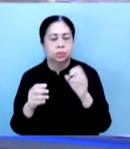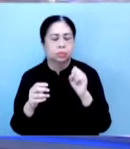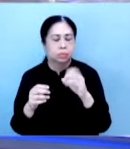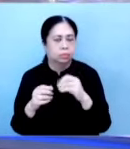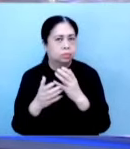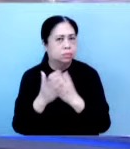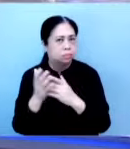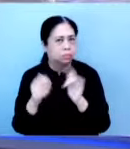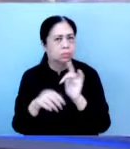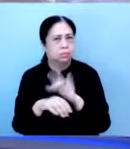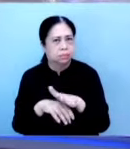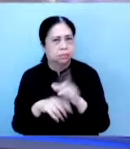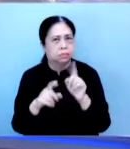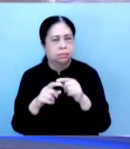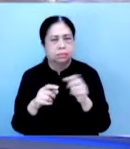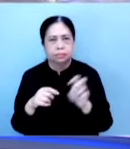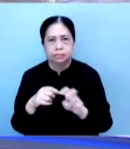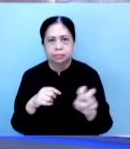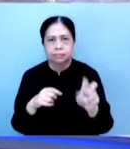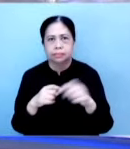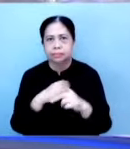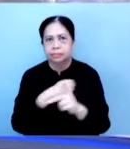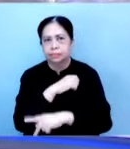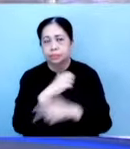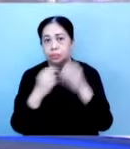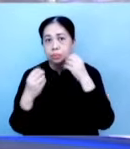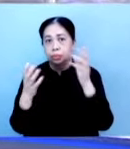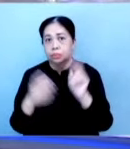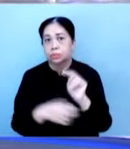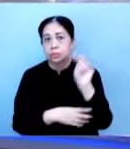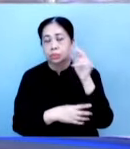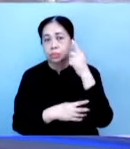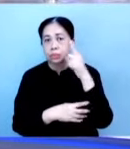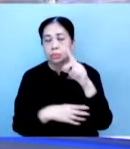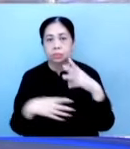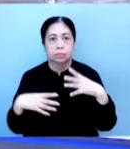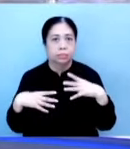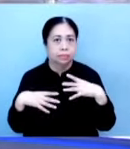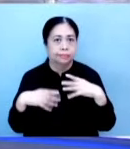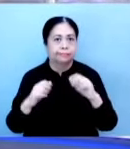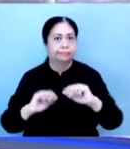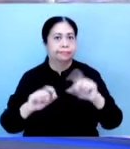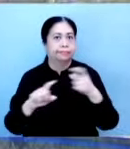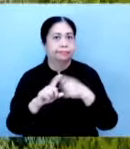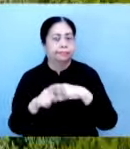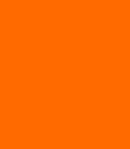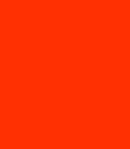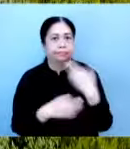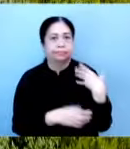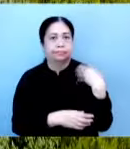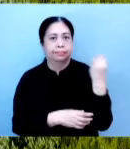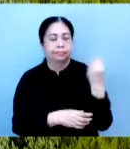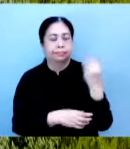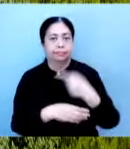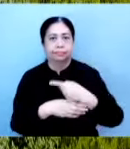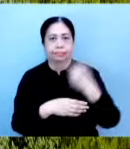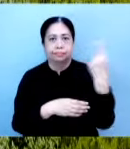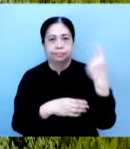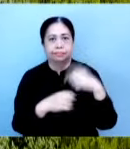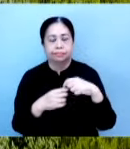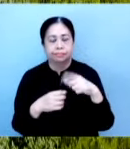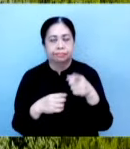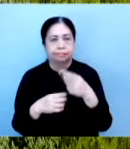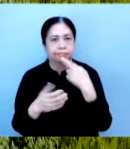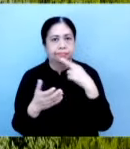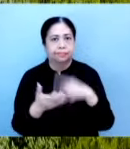inagahan na ang biyahe sa mga probinsya sa Norte para sa bakasyon live mula sa Balintawak tol Plaza nasa frontline ng balitang